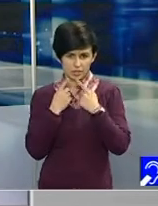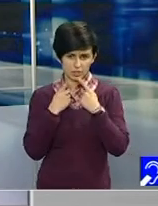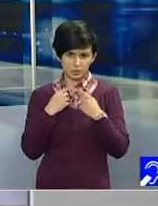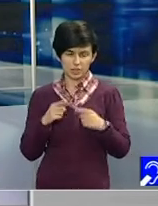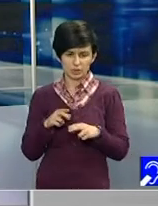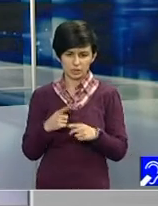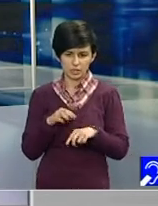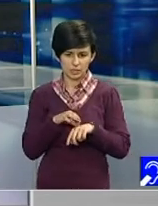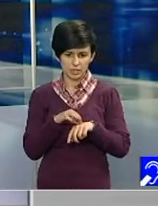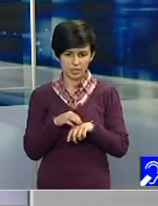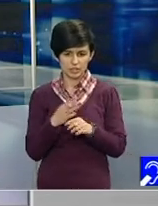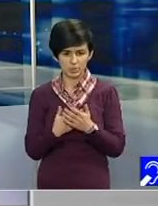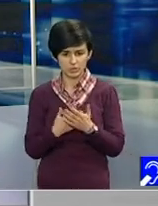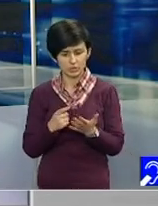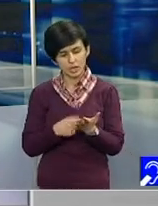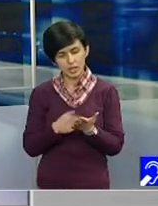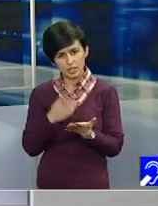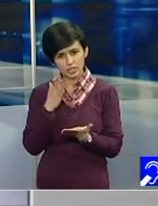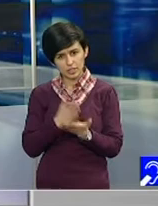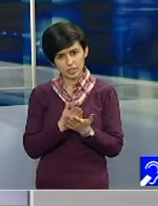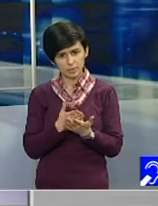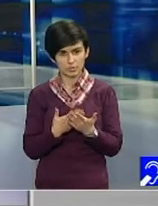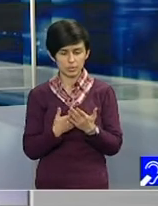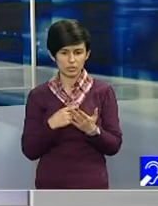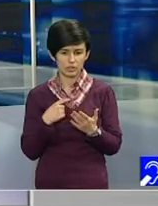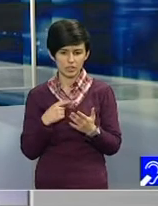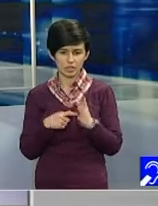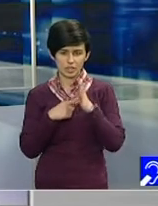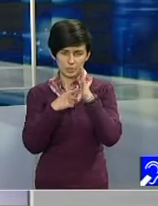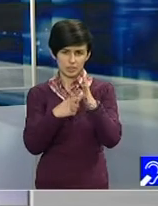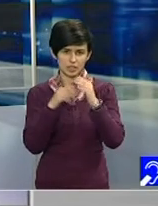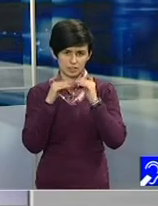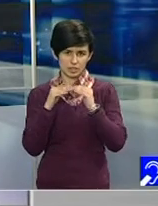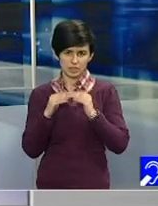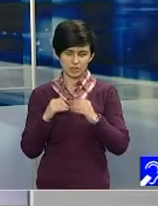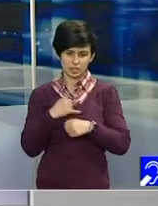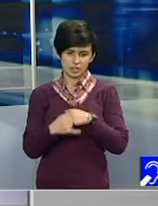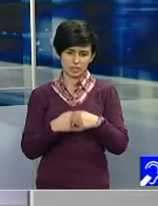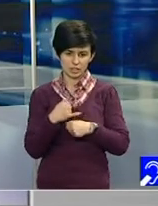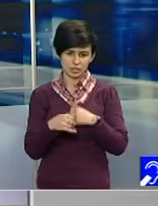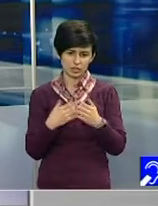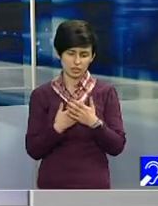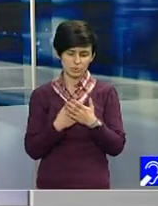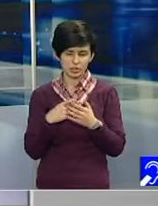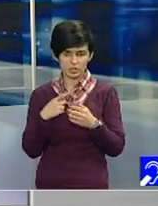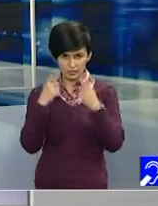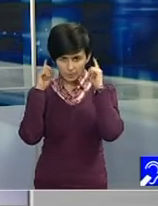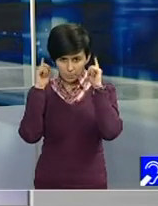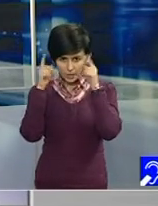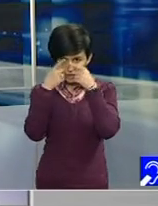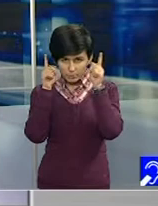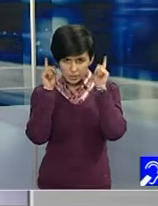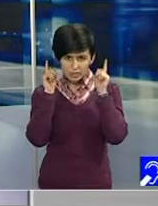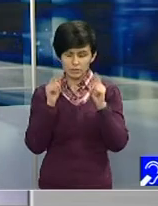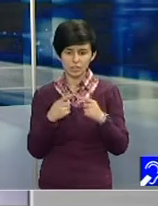pe termen lung, pentru a cere drepturi, pentru a fi reprezentanță la nivel internațional și pentru a fi ambasadori în fiecare țară de care aparțin,